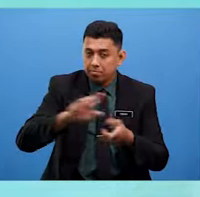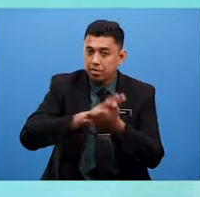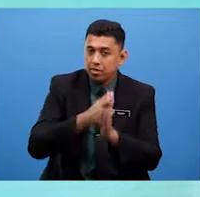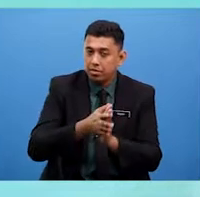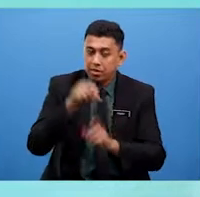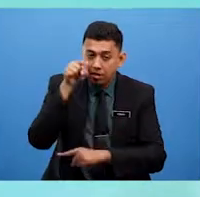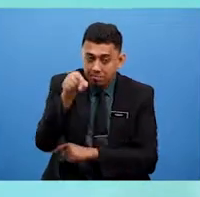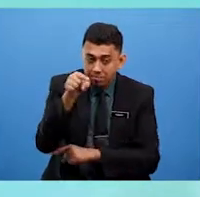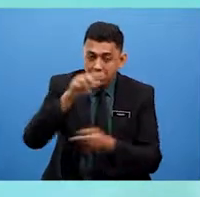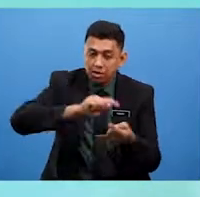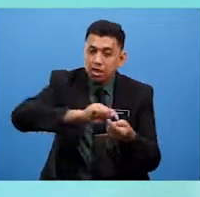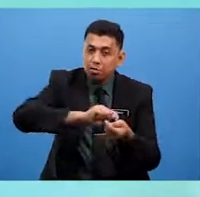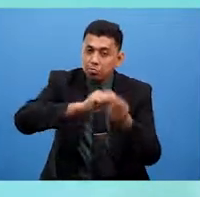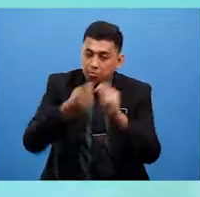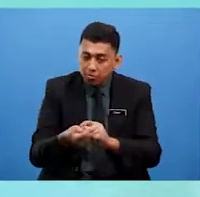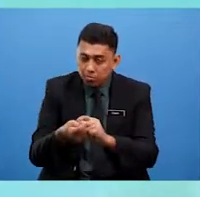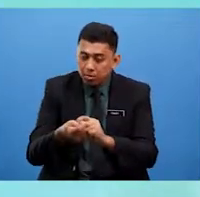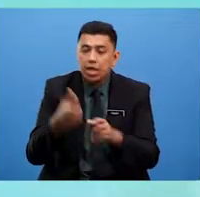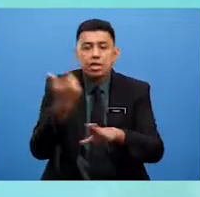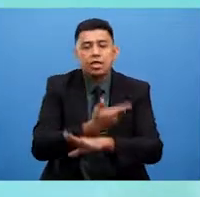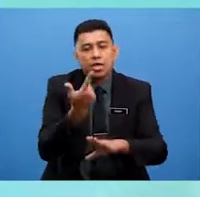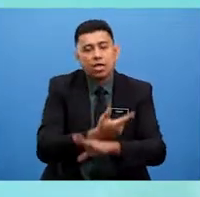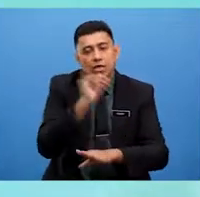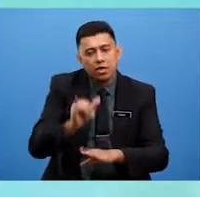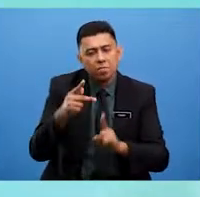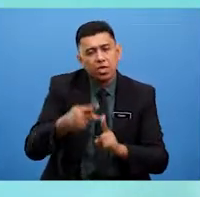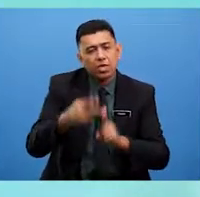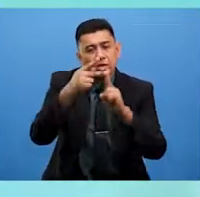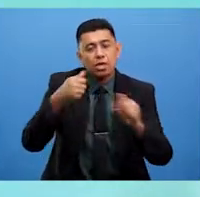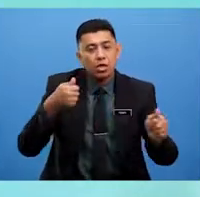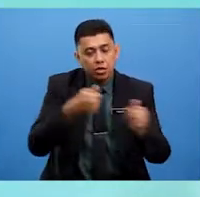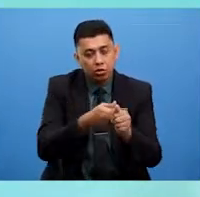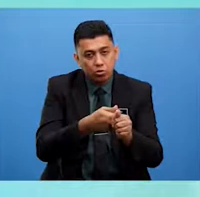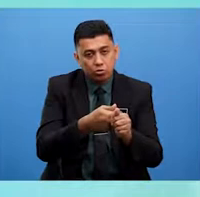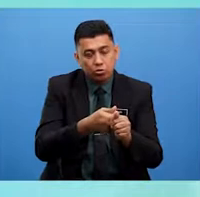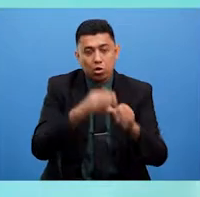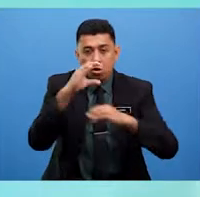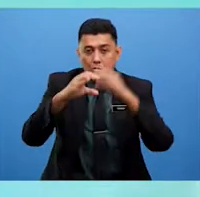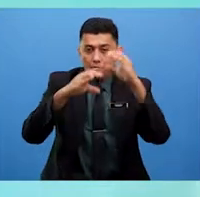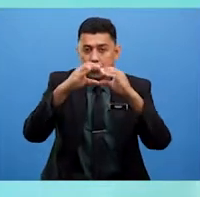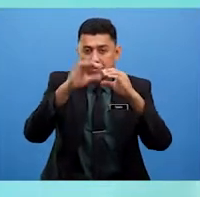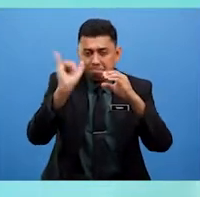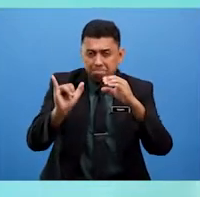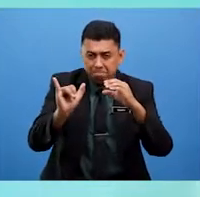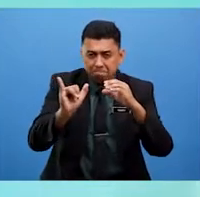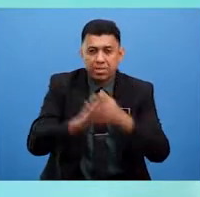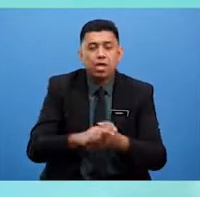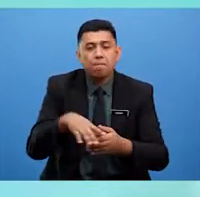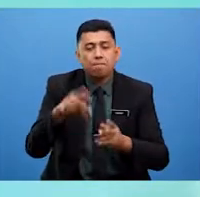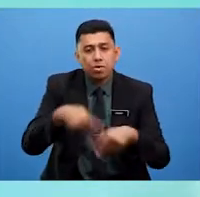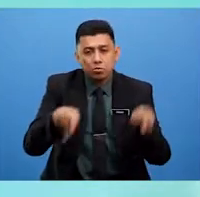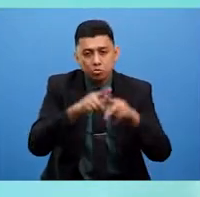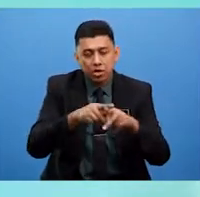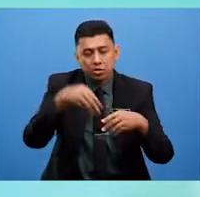titik peralihan ke dalam latihan yang lebih khusus mengikut komponen kecergasan yang diperlukan oleh sukan